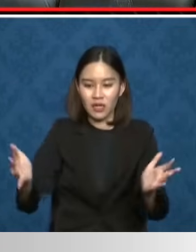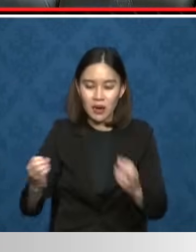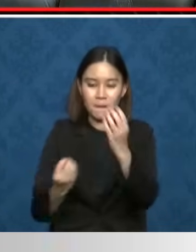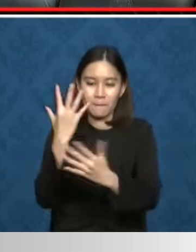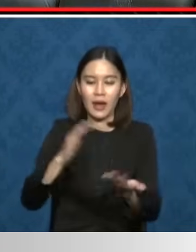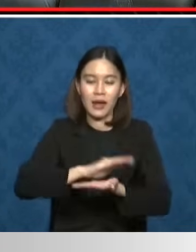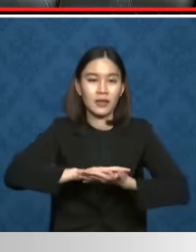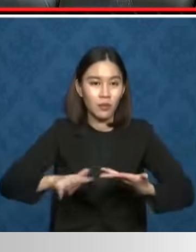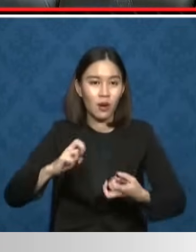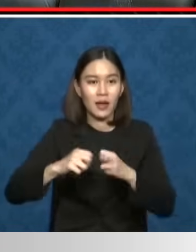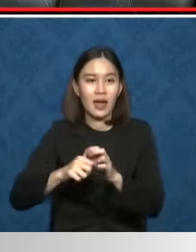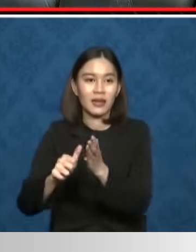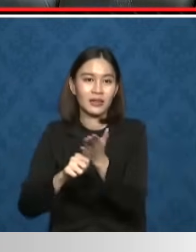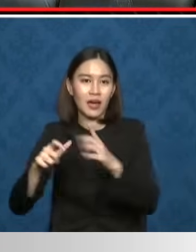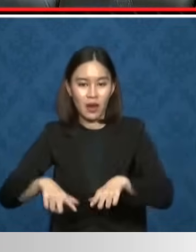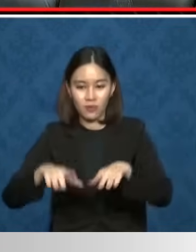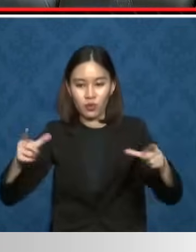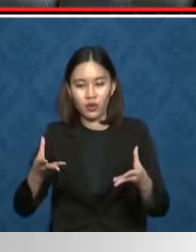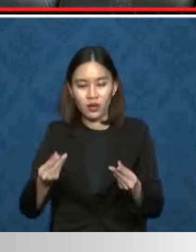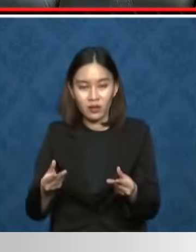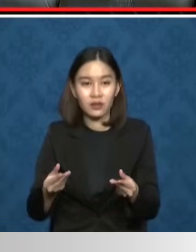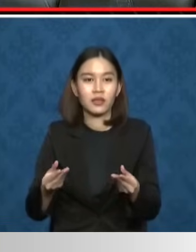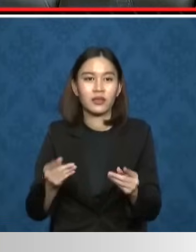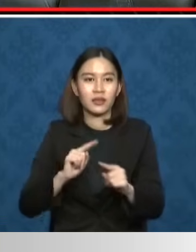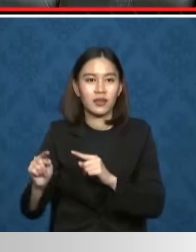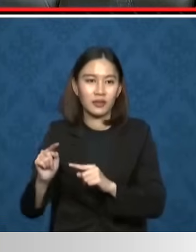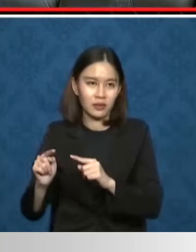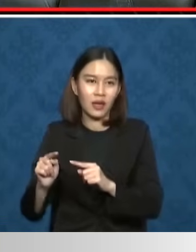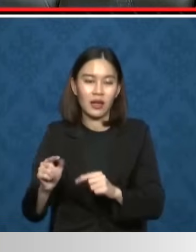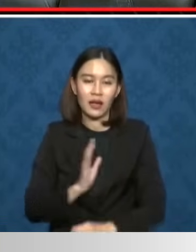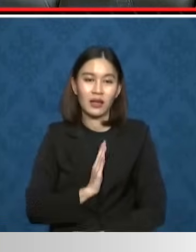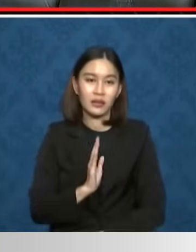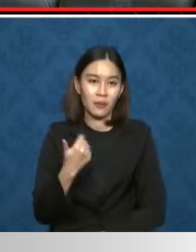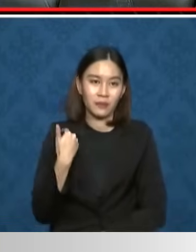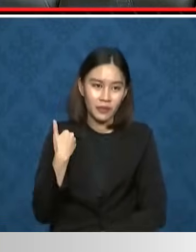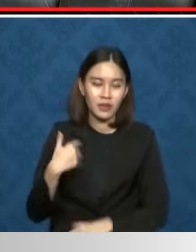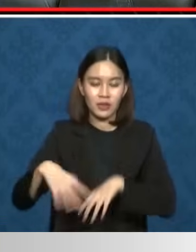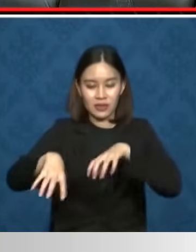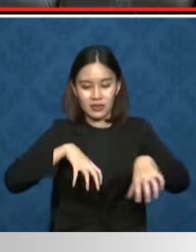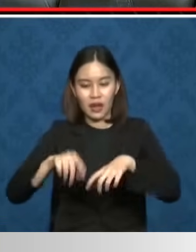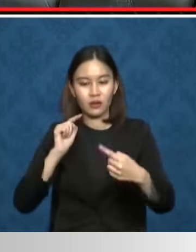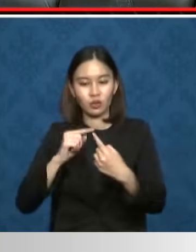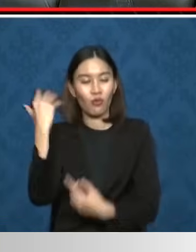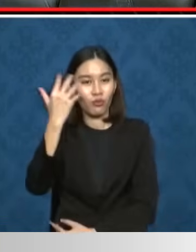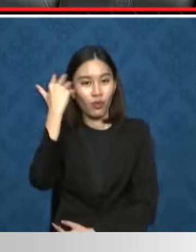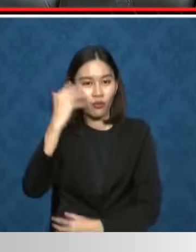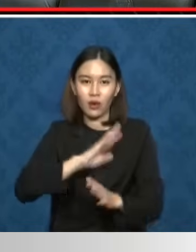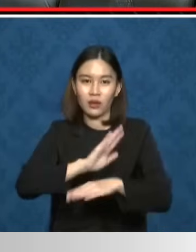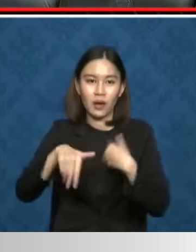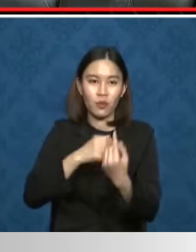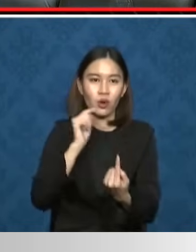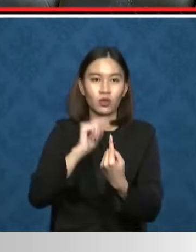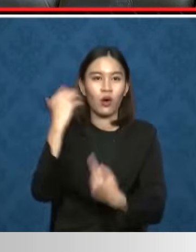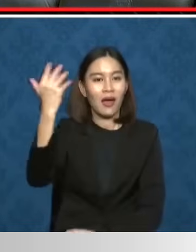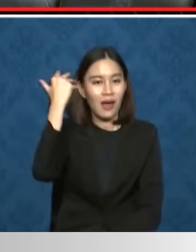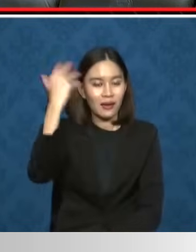ไขปัญหาพื้นที่ของพี่น้องประชาชนที่ทับซ้อนกับพื้นที่อนุรักษ์ให้เป็นธรรมเราต้องจัดการกับมลพิษทุกรูปแบบครับทั้งมลพิษท